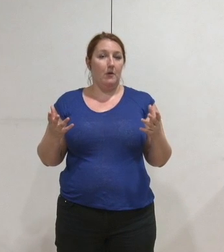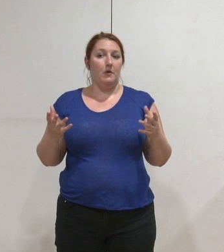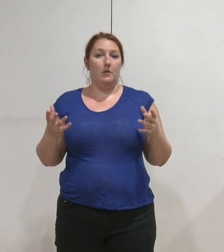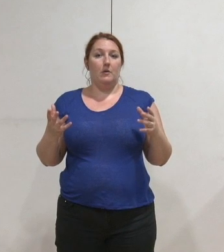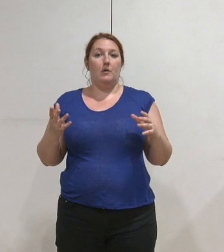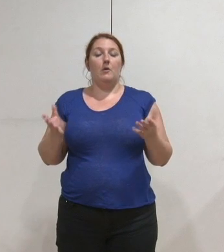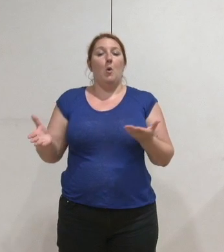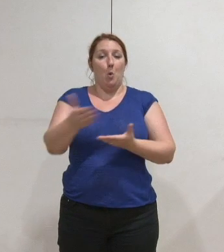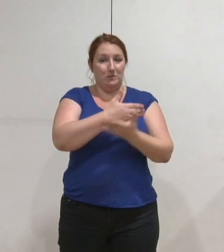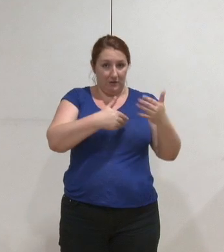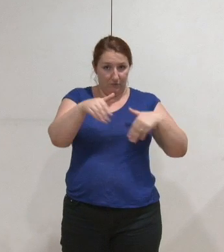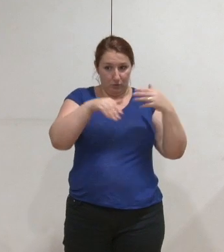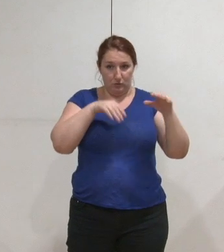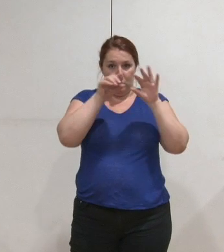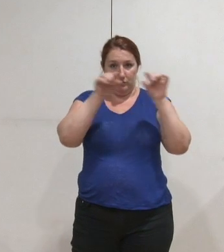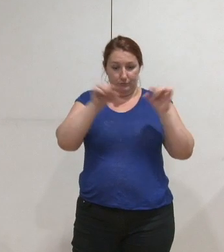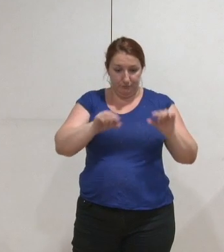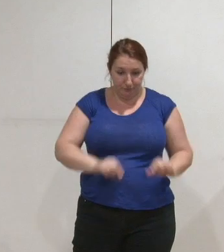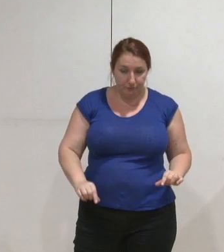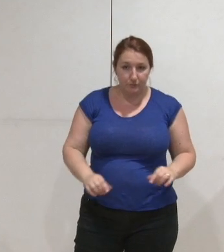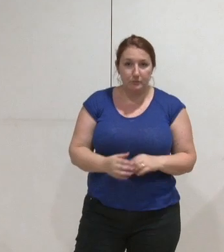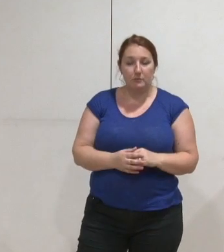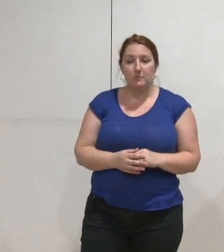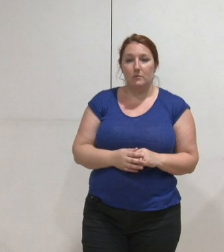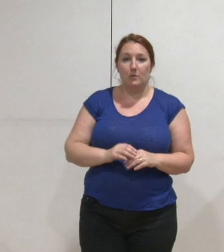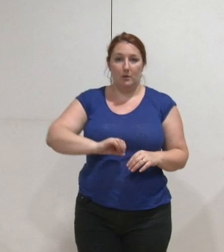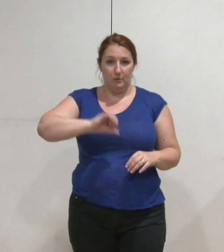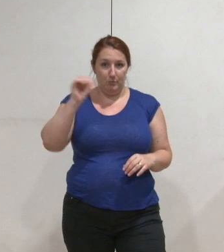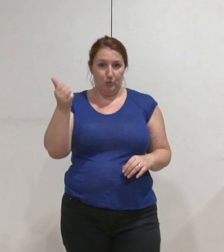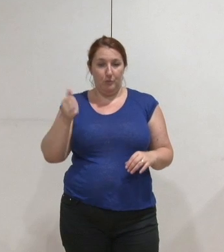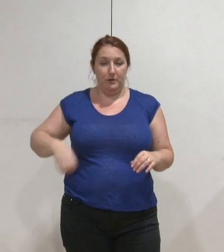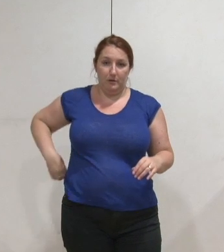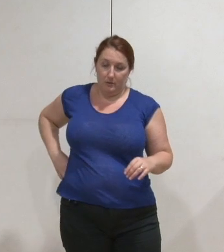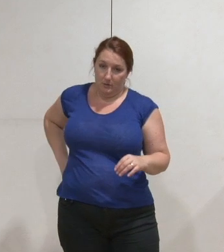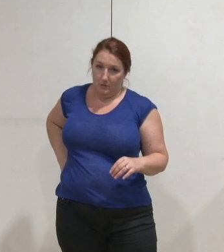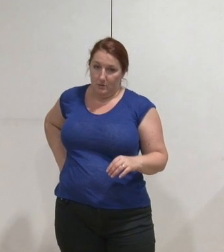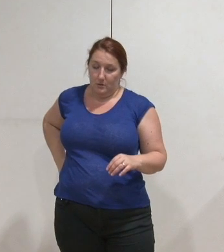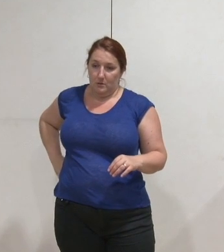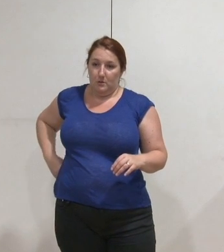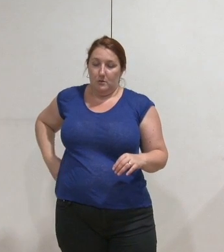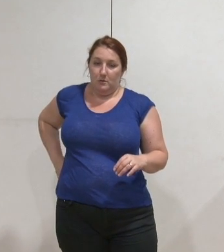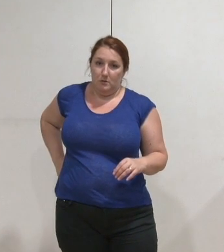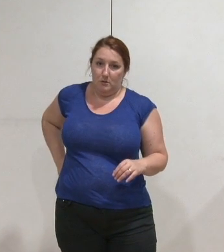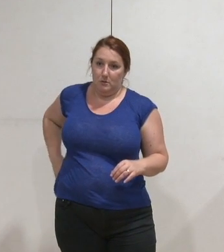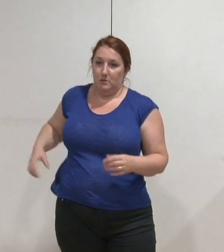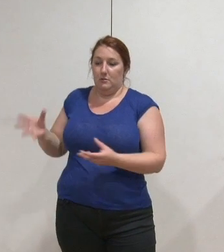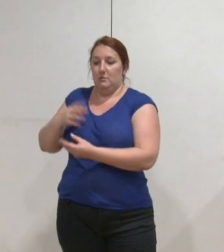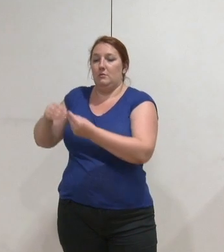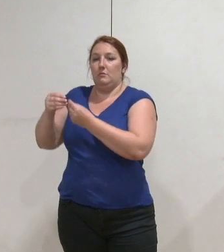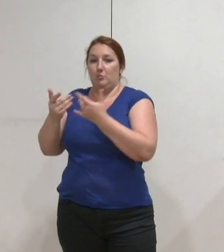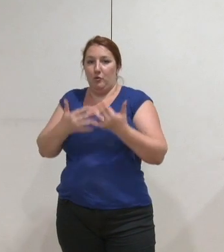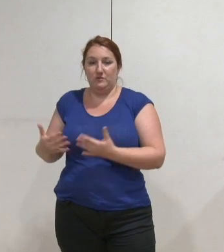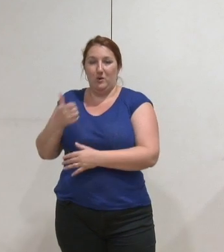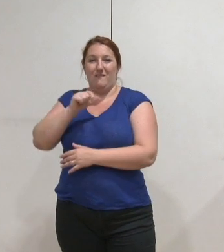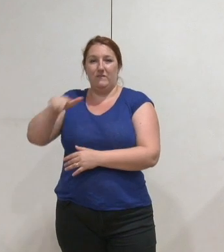en recette de fonctionnement nous allons d'abord mentionner les reprises de provision 1,41